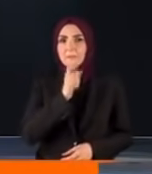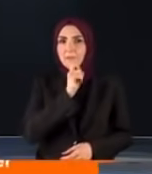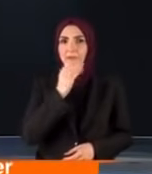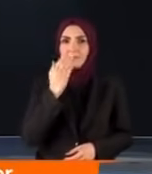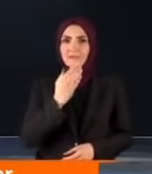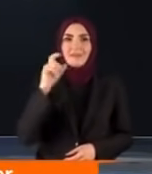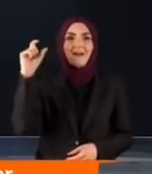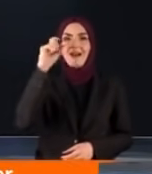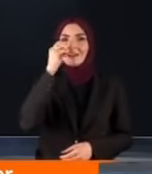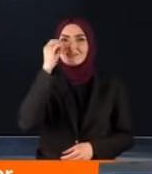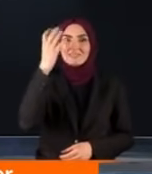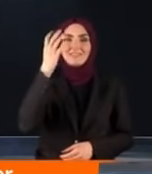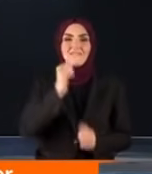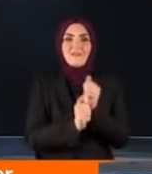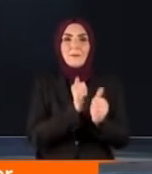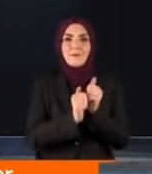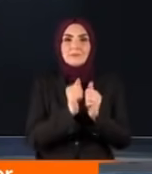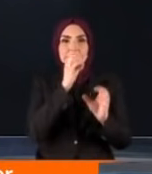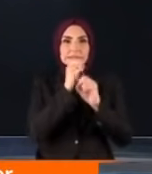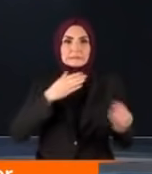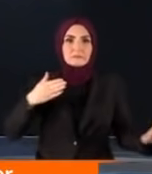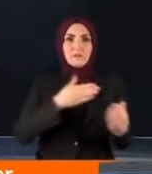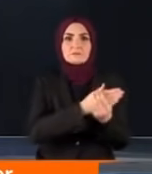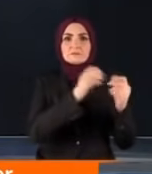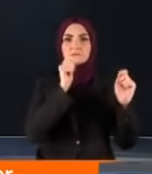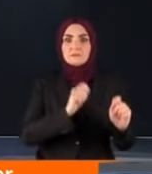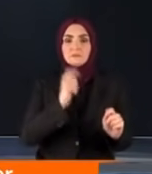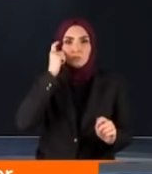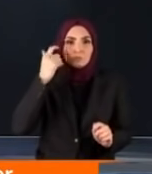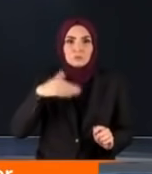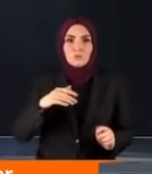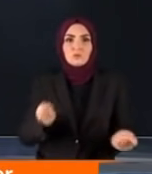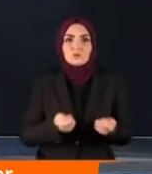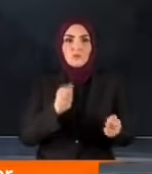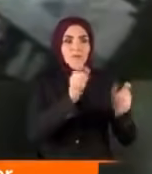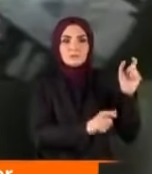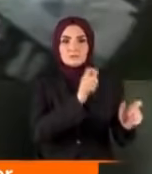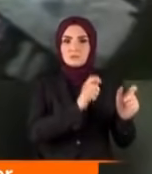düzenledi. Neye uğradıklarını şaşıran çalışanlar hayatlarının kabusunu yaşadı.